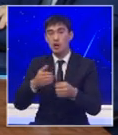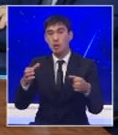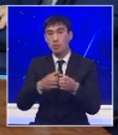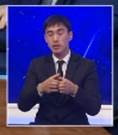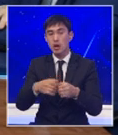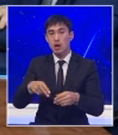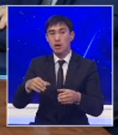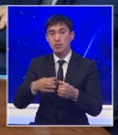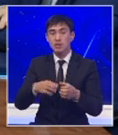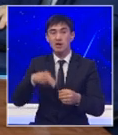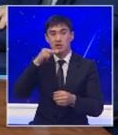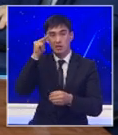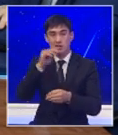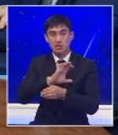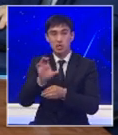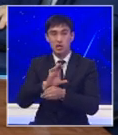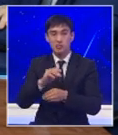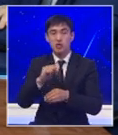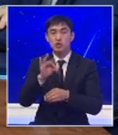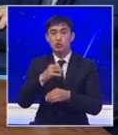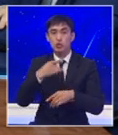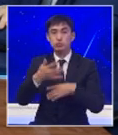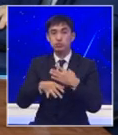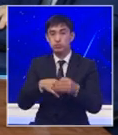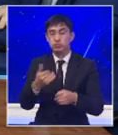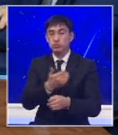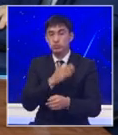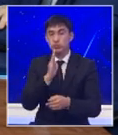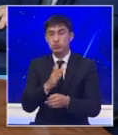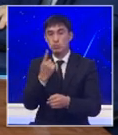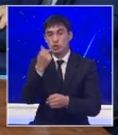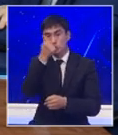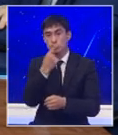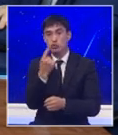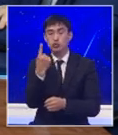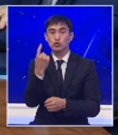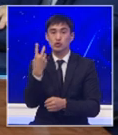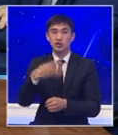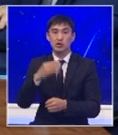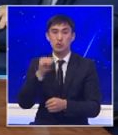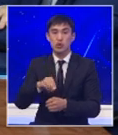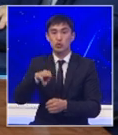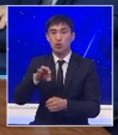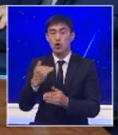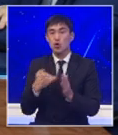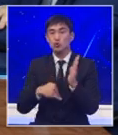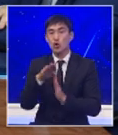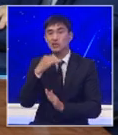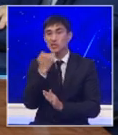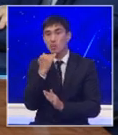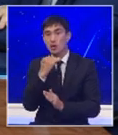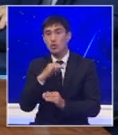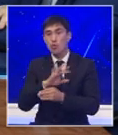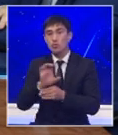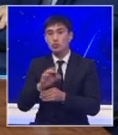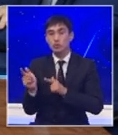Компания Қытайдан шикізат шығарып, Жетісу аймағында өңдеу ісімен айналысқысы бар. Жылына 100-140 мың тонна жоғары сапалы өнім өндіруге